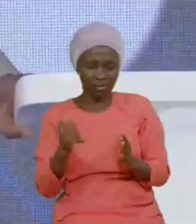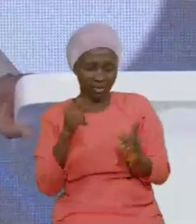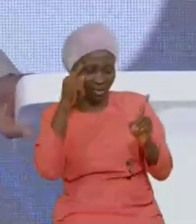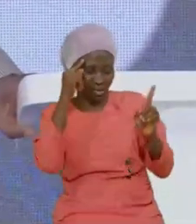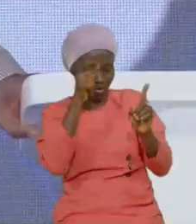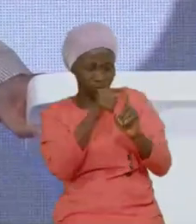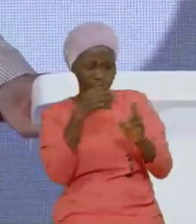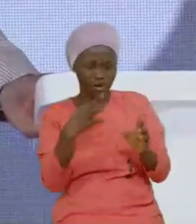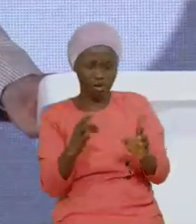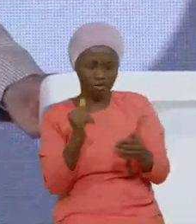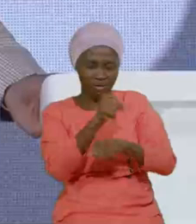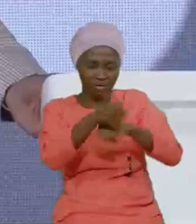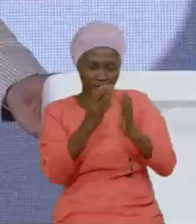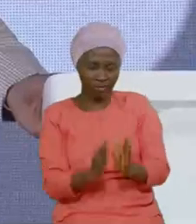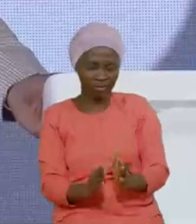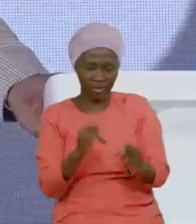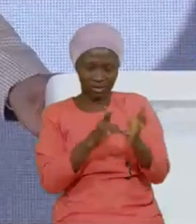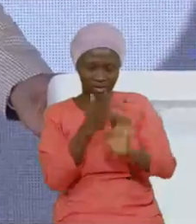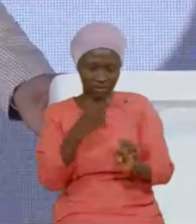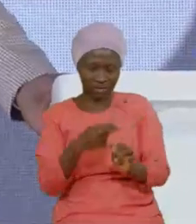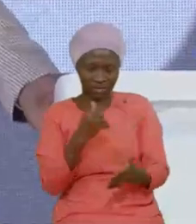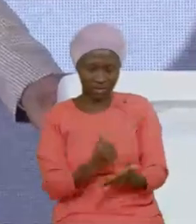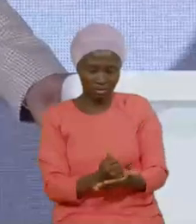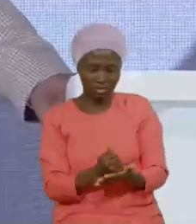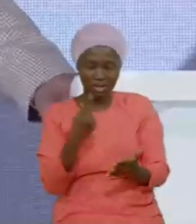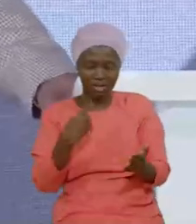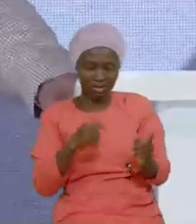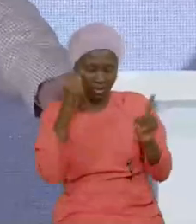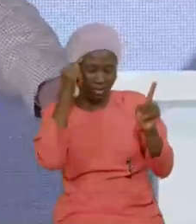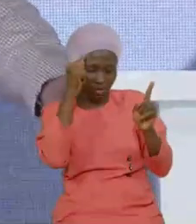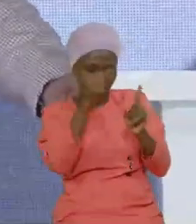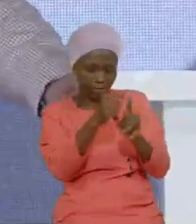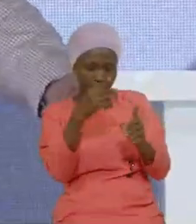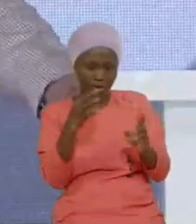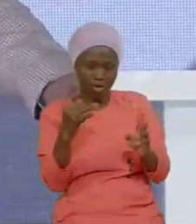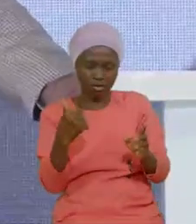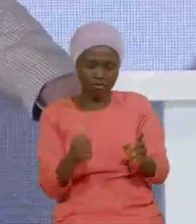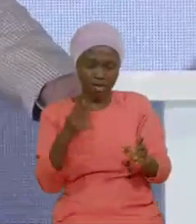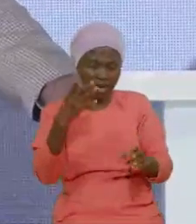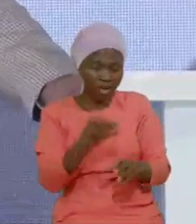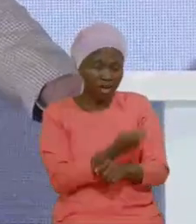but d'un réalisateur. Le but d'un vainqueur.